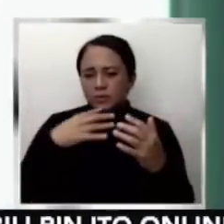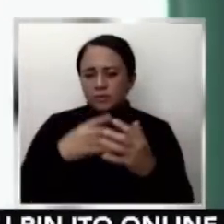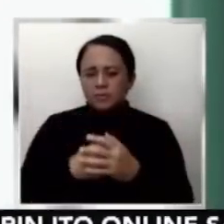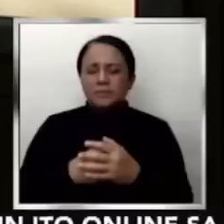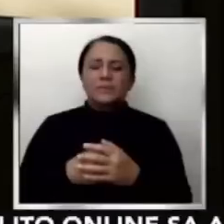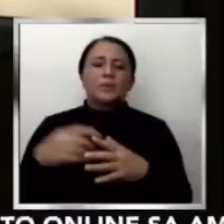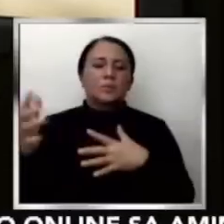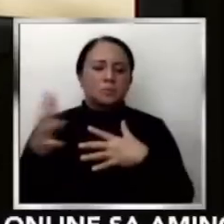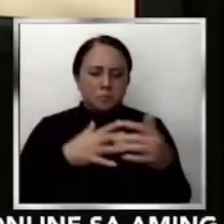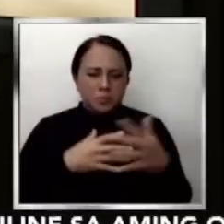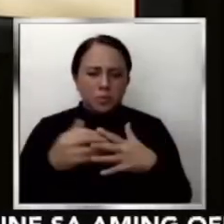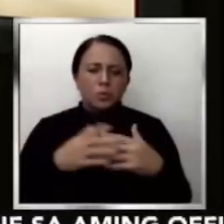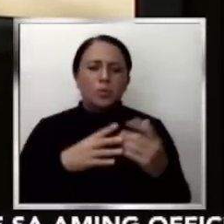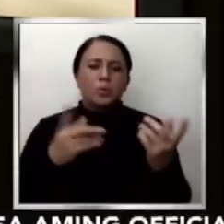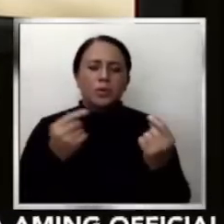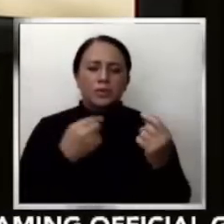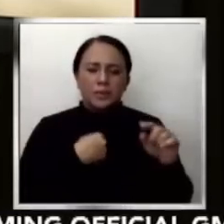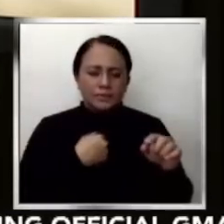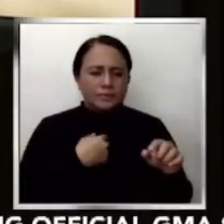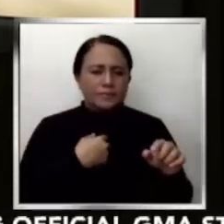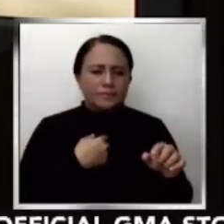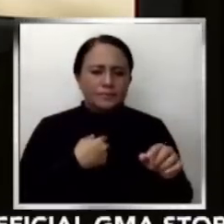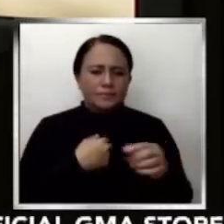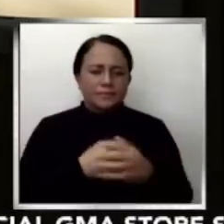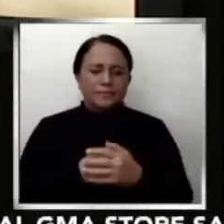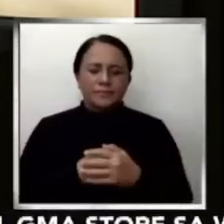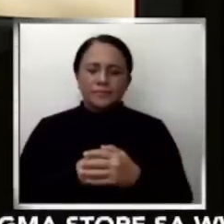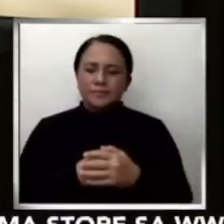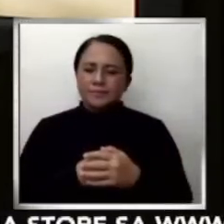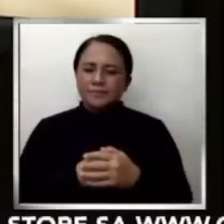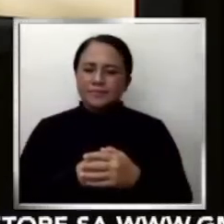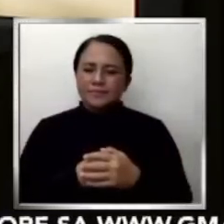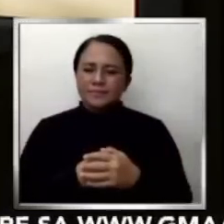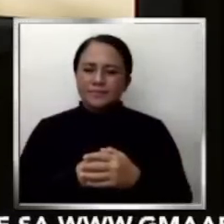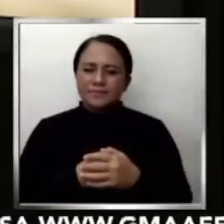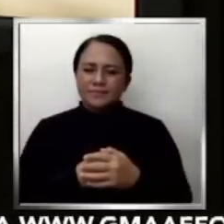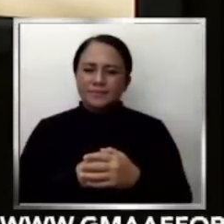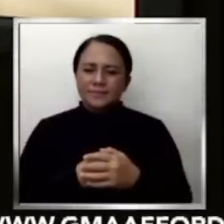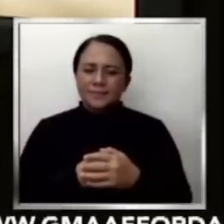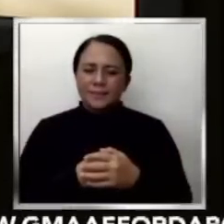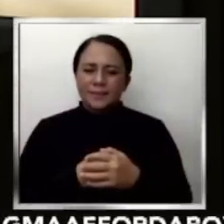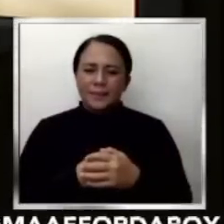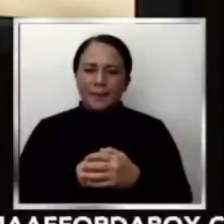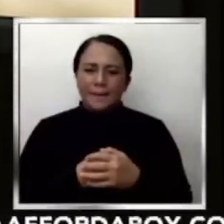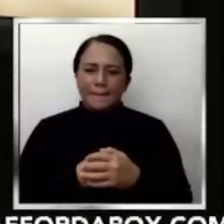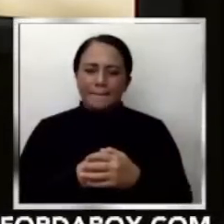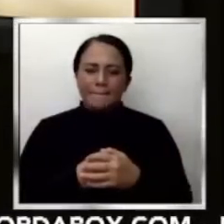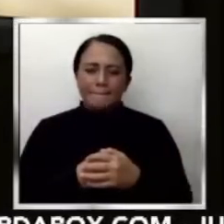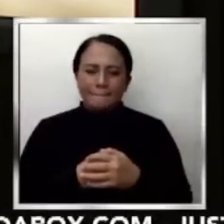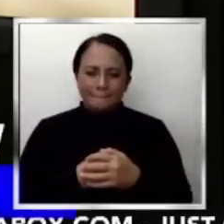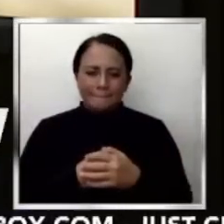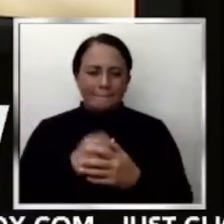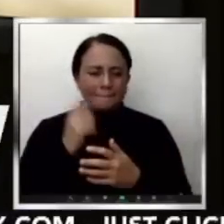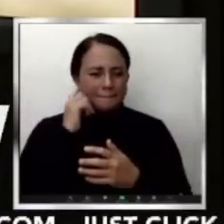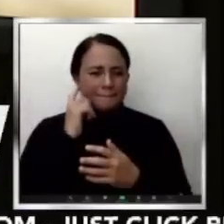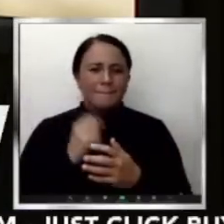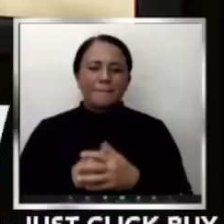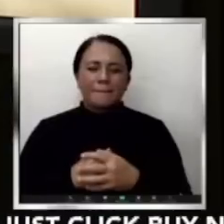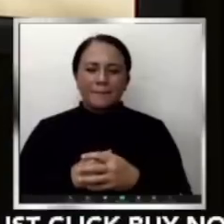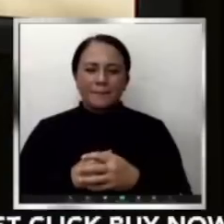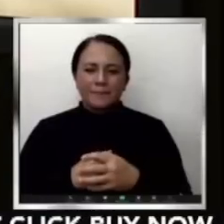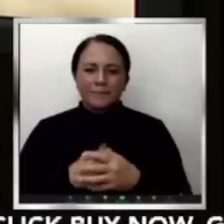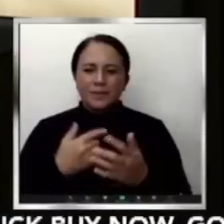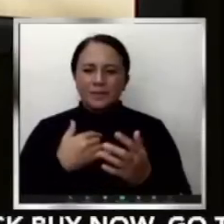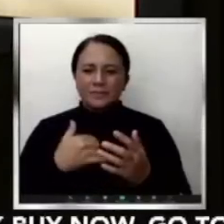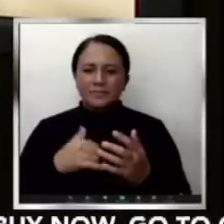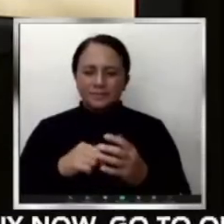na hindi nag-open yung Ipo o yung Bustos, sa